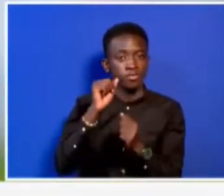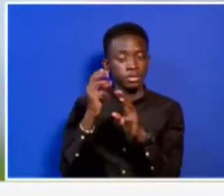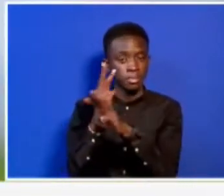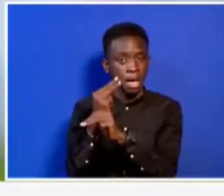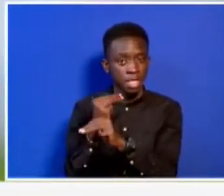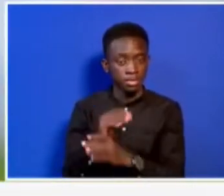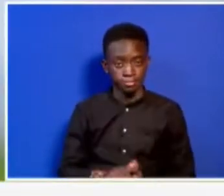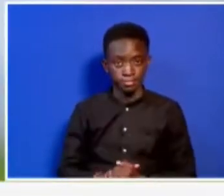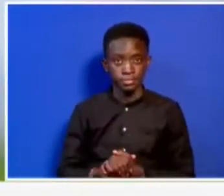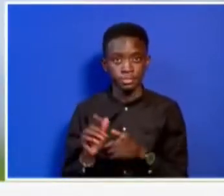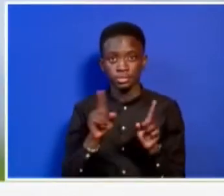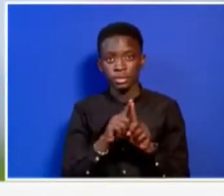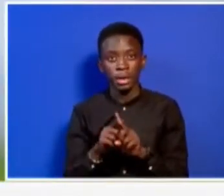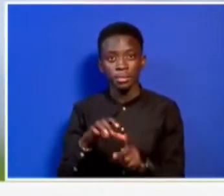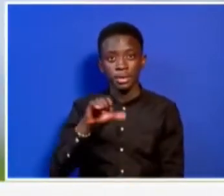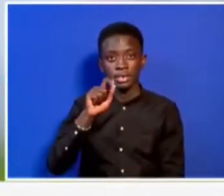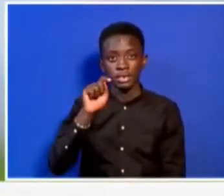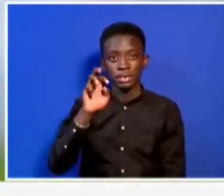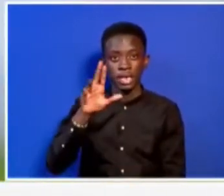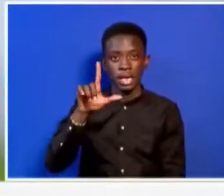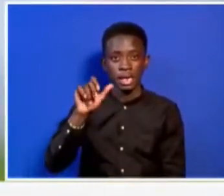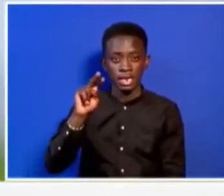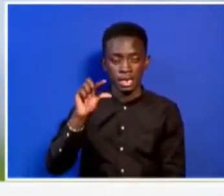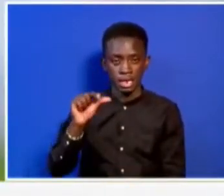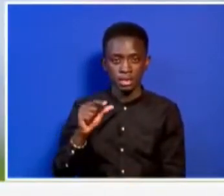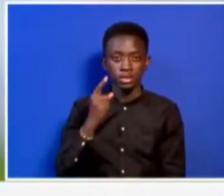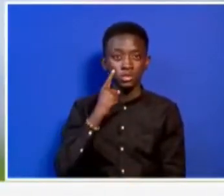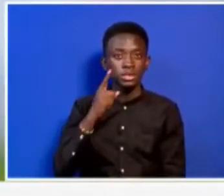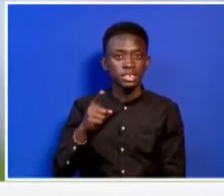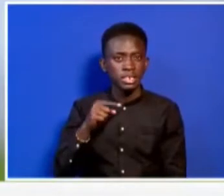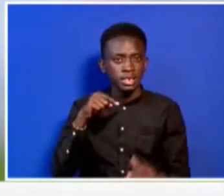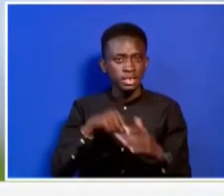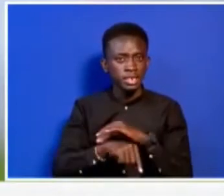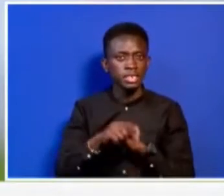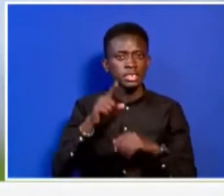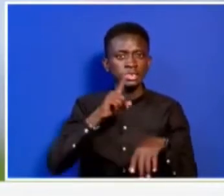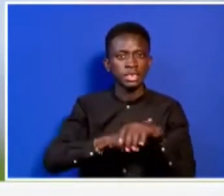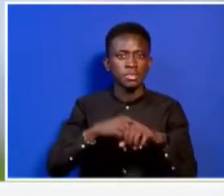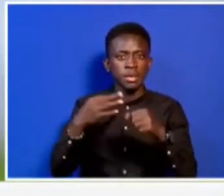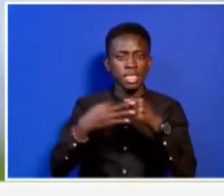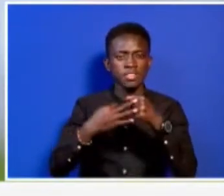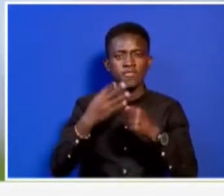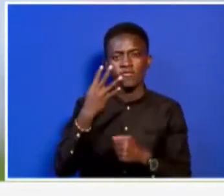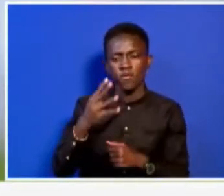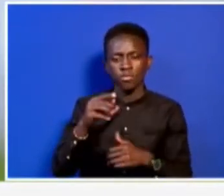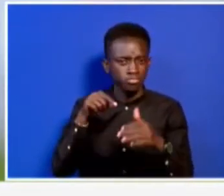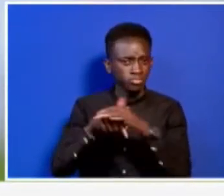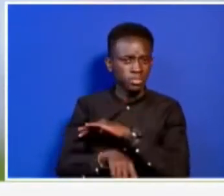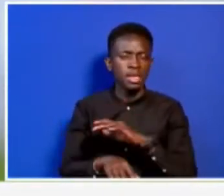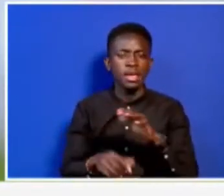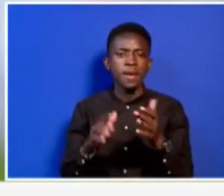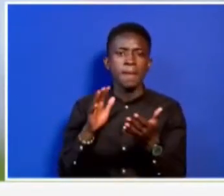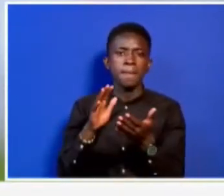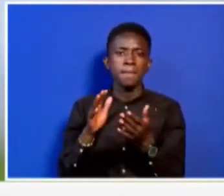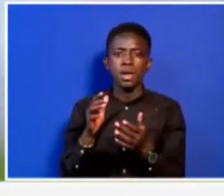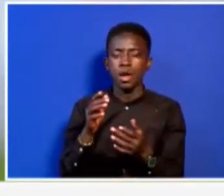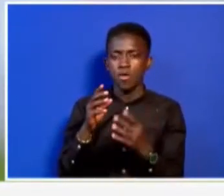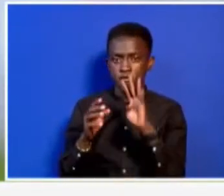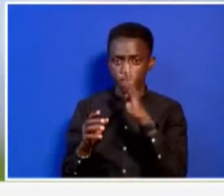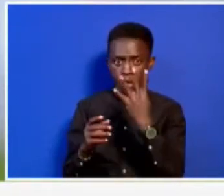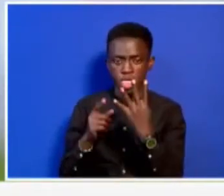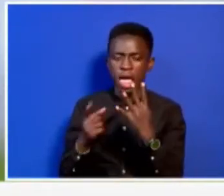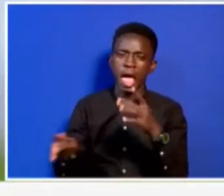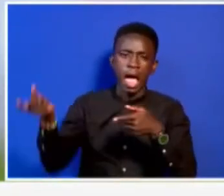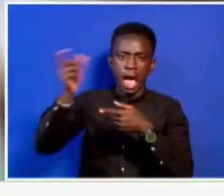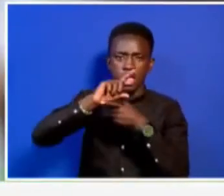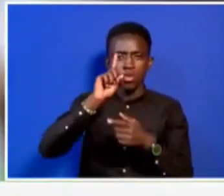ambaye alikosa nafasi tatu za wazi alitia kimiani bao la 5 katika dakika 84. Ushindi huo uliweka Manchester City katika nafasi bora ya kushinda ligi hiyo kwa